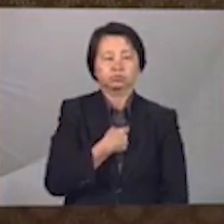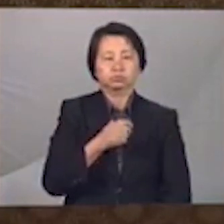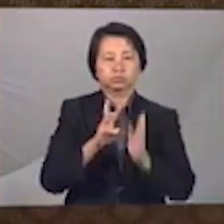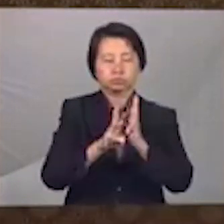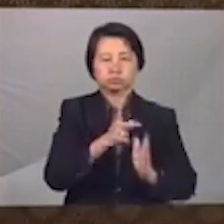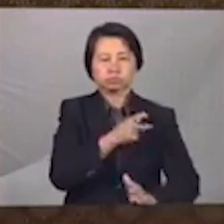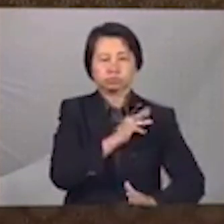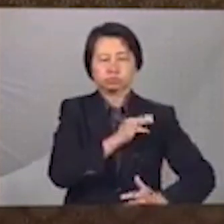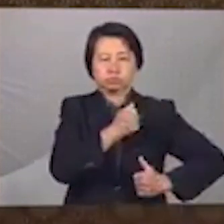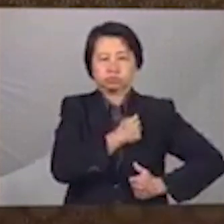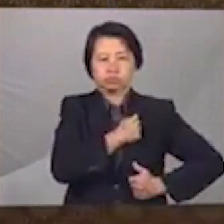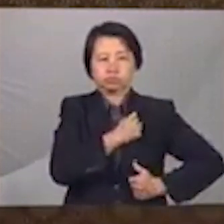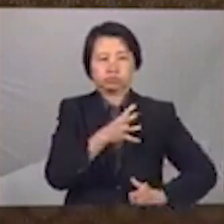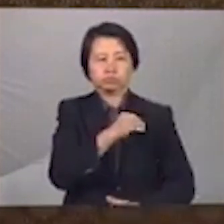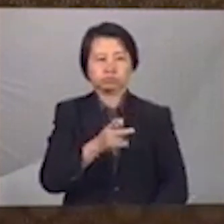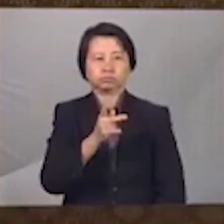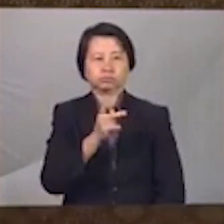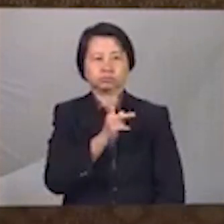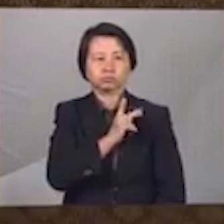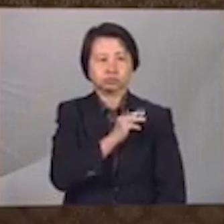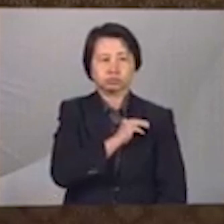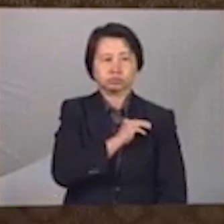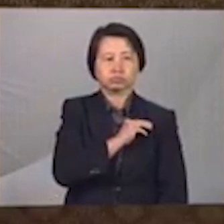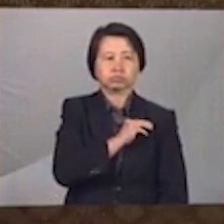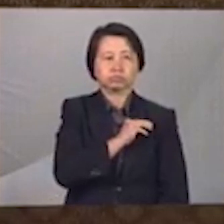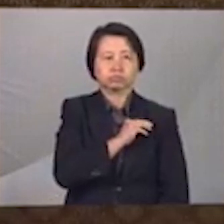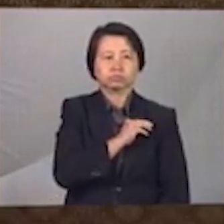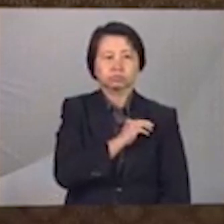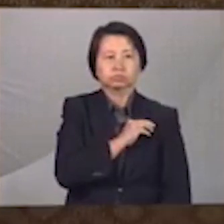dan juga bagi pihak kementerian, bagi pihak